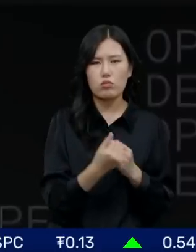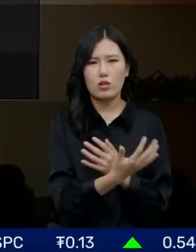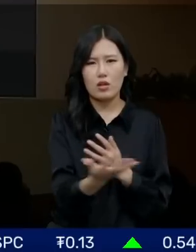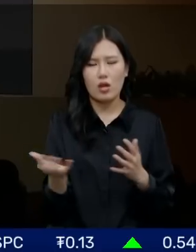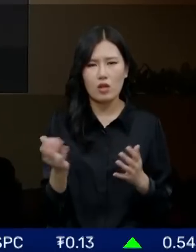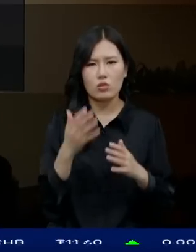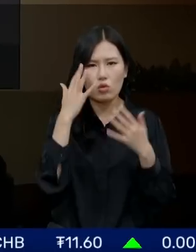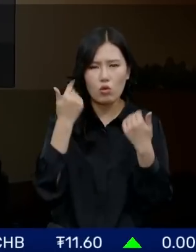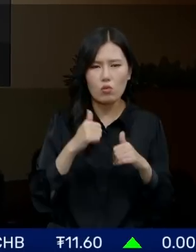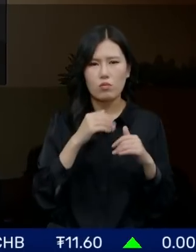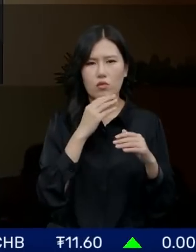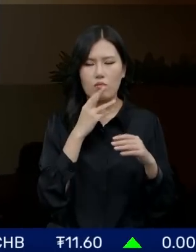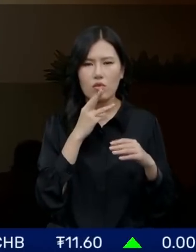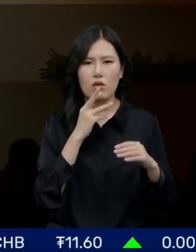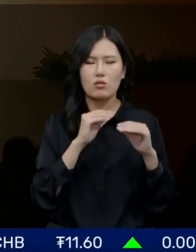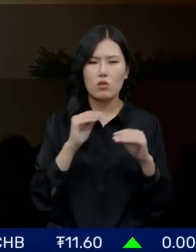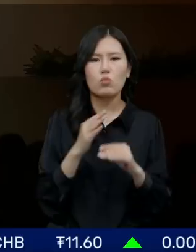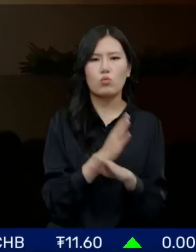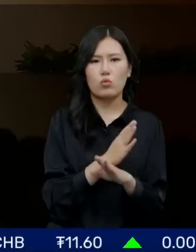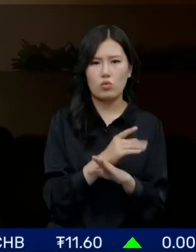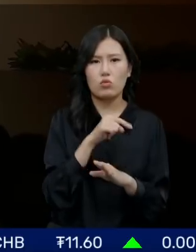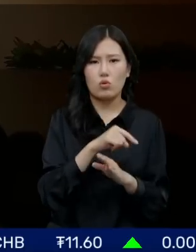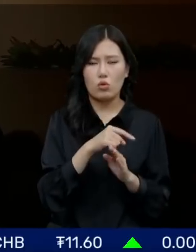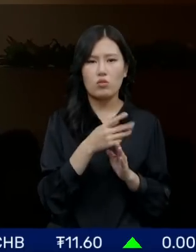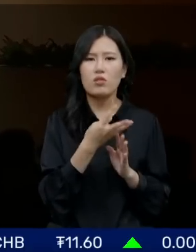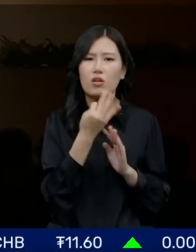өнгөрлөө. Эцэст нь сонирхуулахад OpenAI-ийн үнэлгээ 80-аас